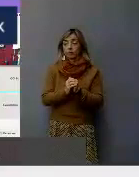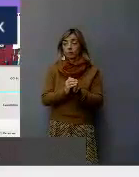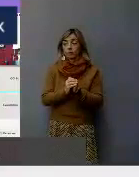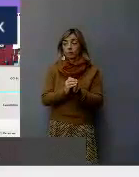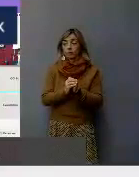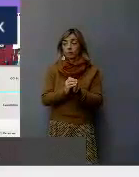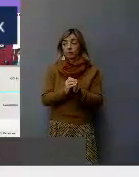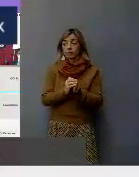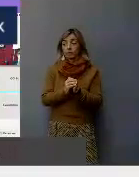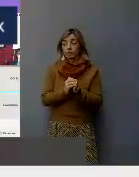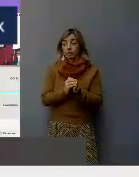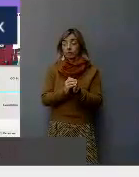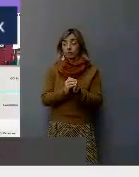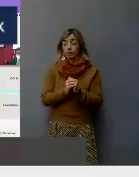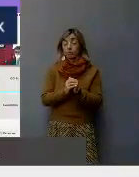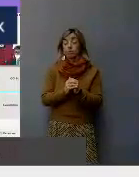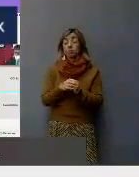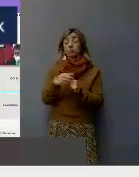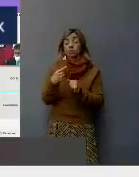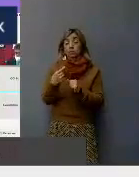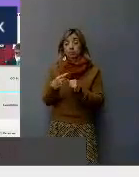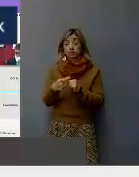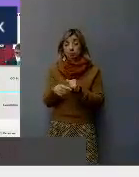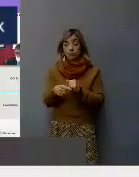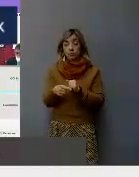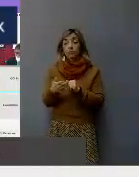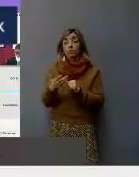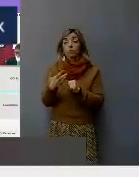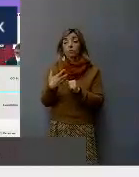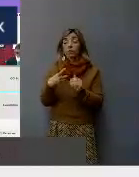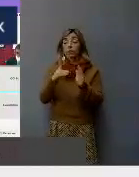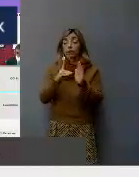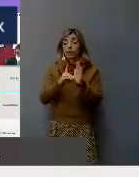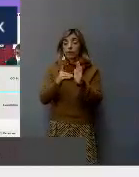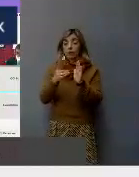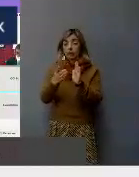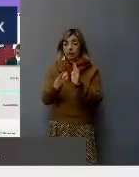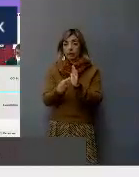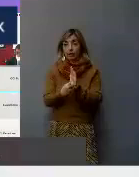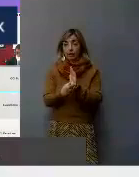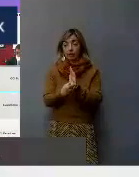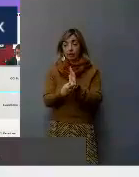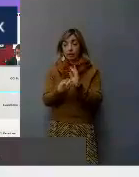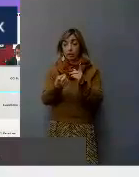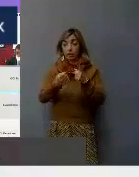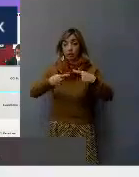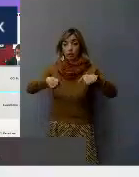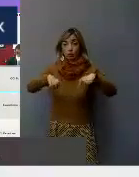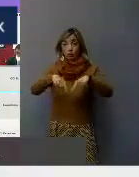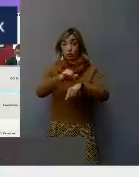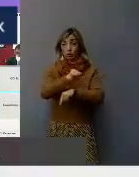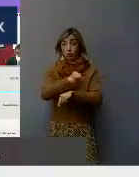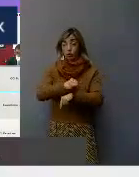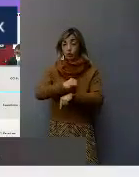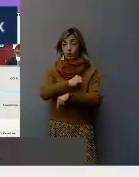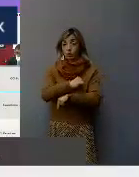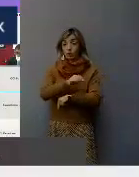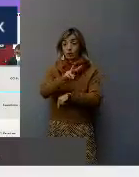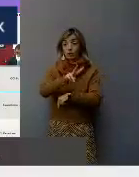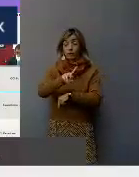rischiano inoltre la delibera del consiglio comunale del 21